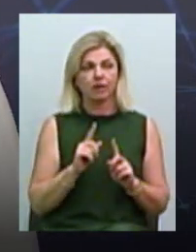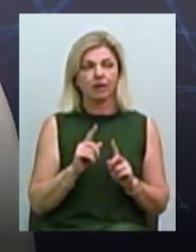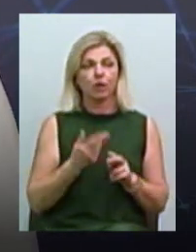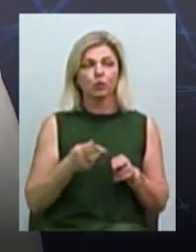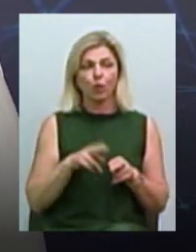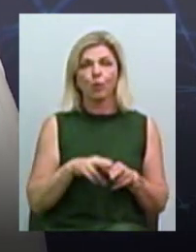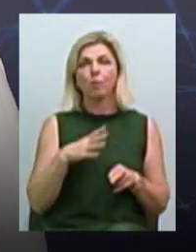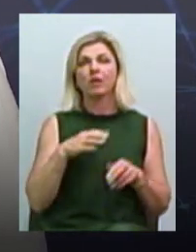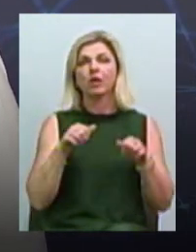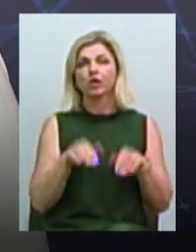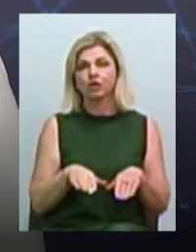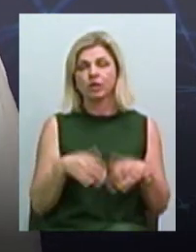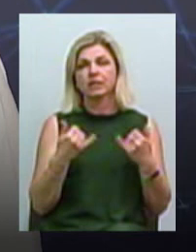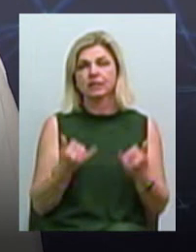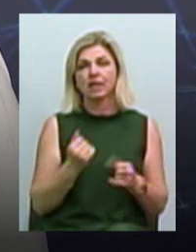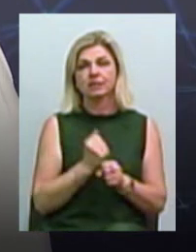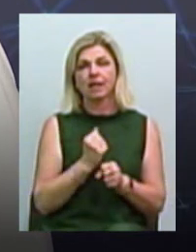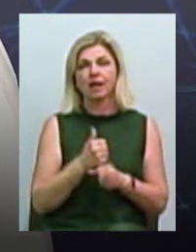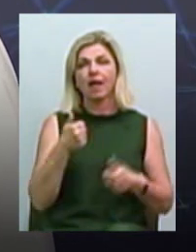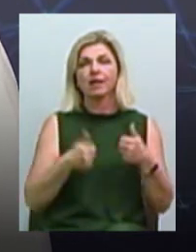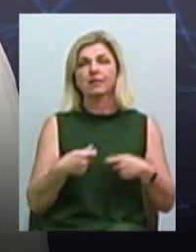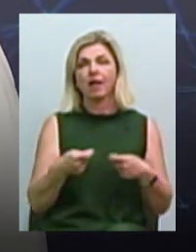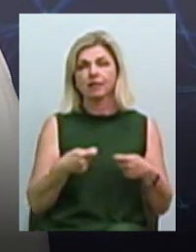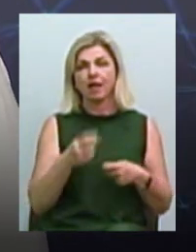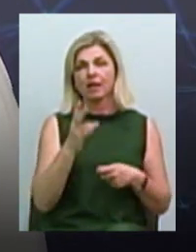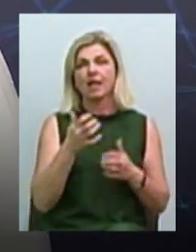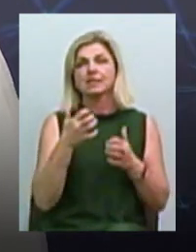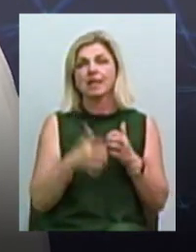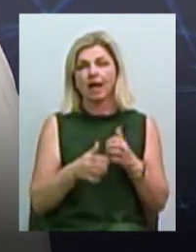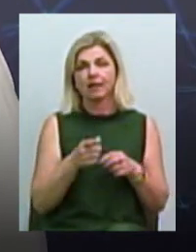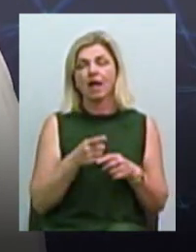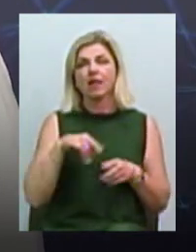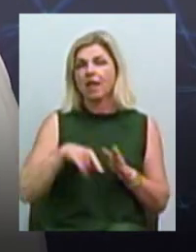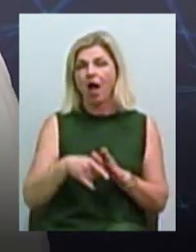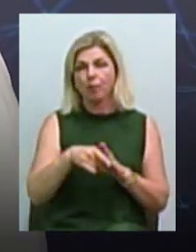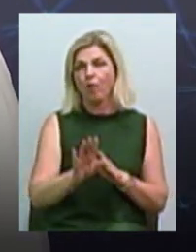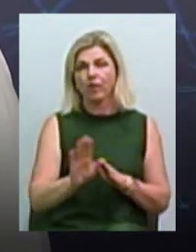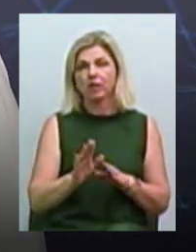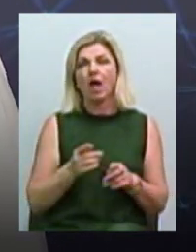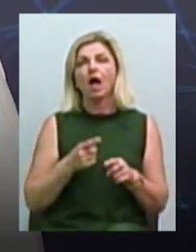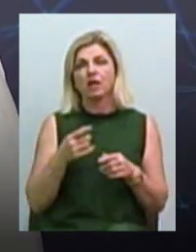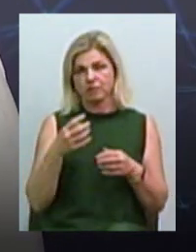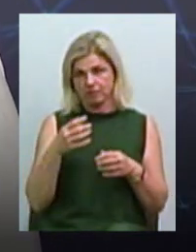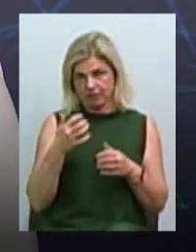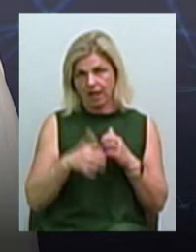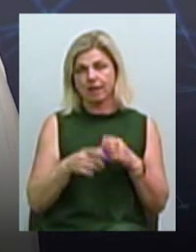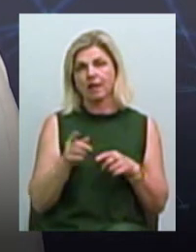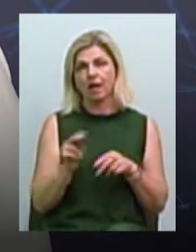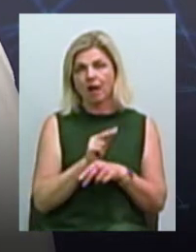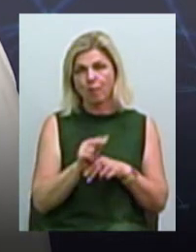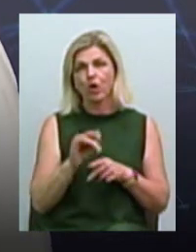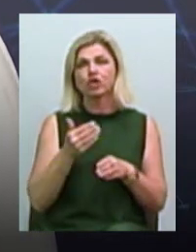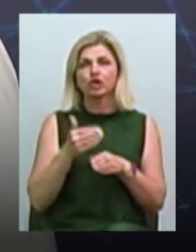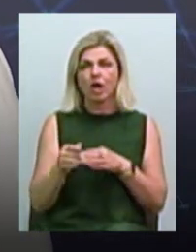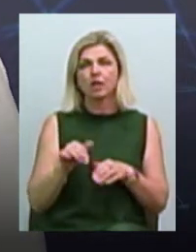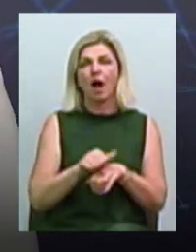було вирішено, зараз проводиться тендер на поточний середній ремонт, тобто не ямковий, а поточний середній ремонт, а також частину в капітальному ремонті